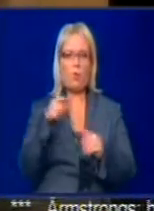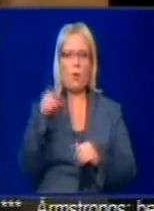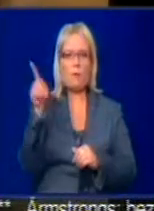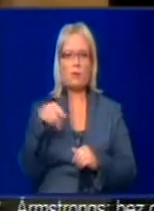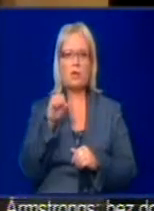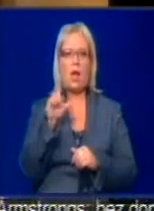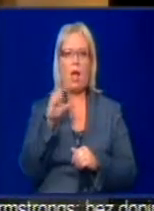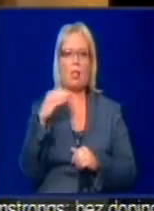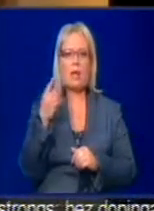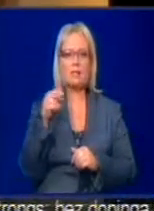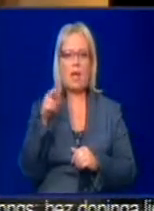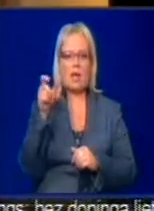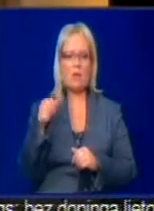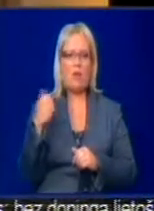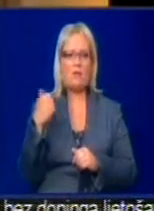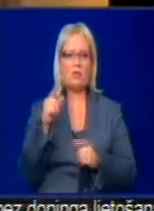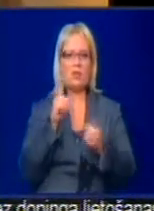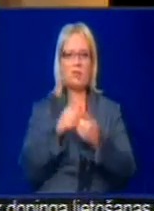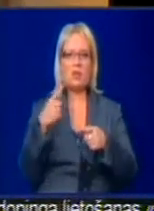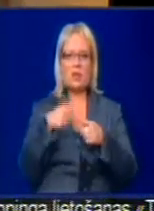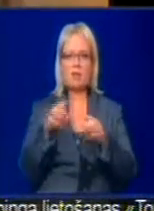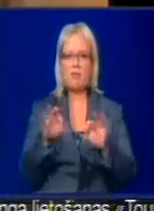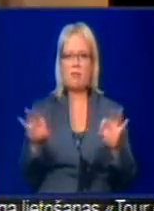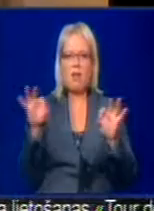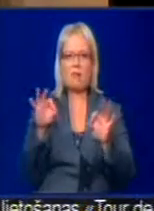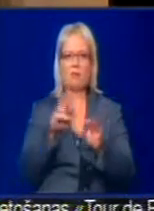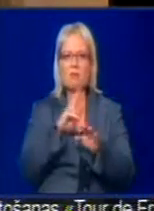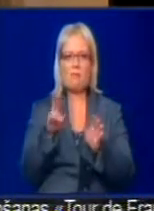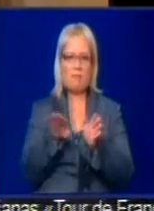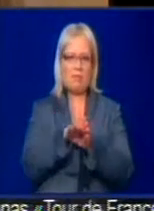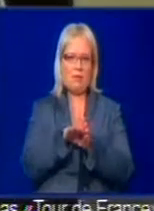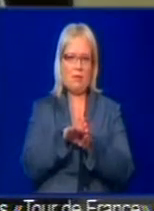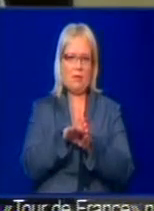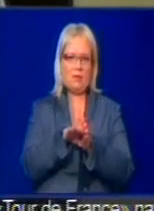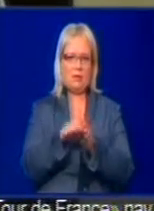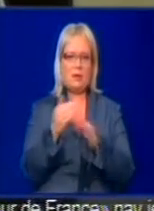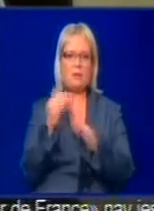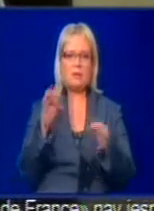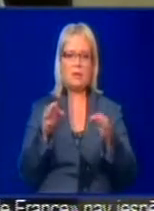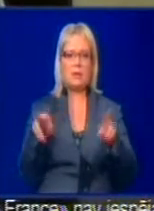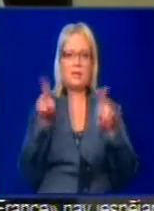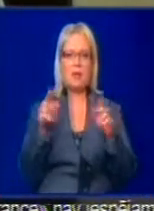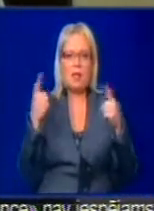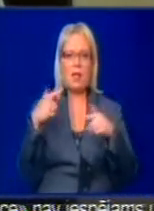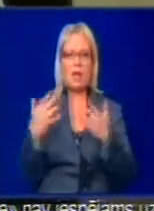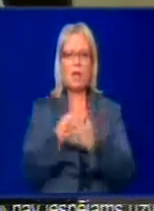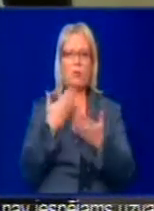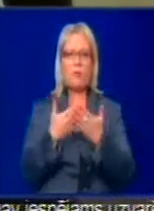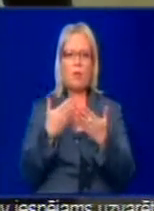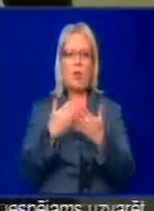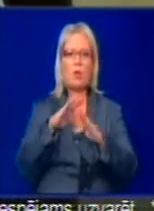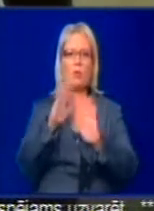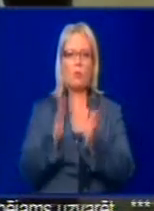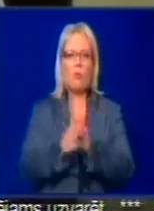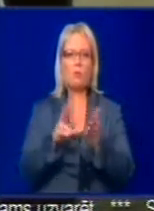prasot Aļeksejenko. Pats Aļeksejenko gan šajā tikšanās reizē neesot piedalījies. Pirmstiesa izmeklēšanas laikā iegūto pierādījumu